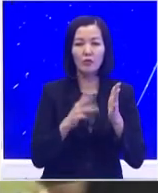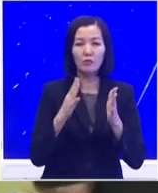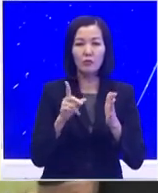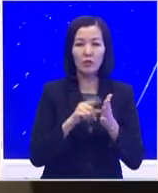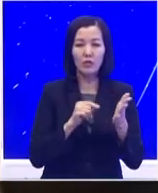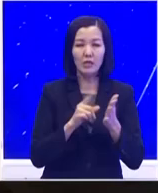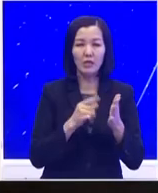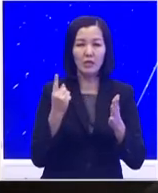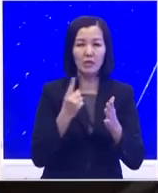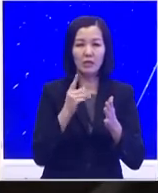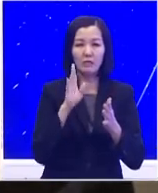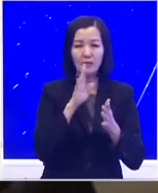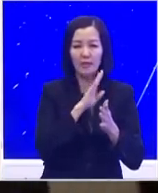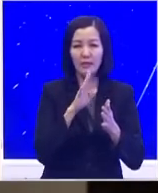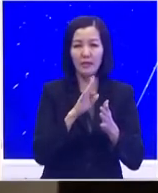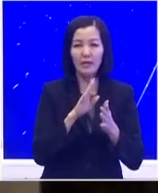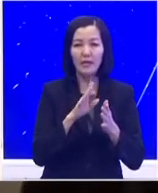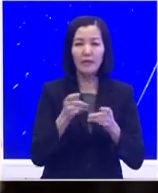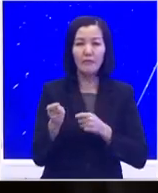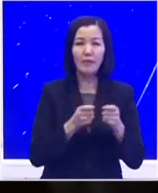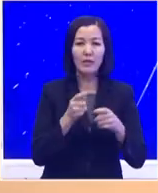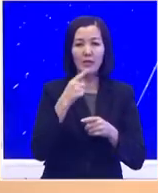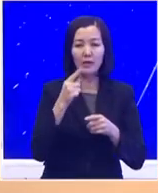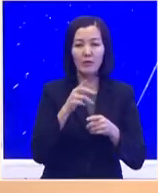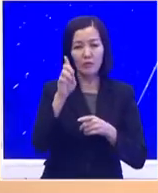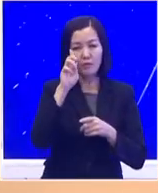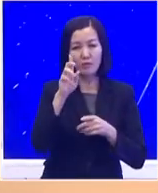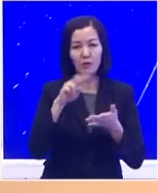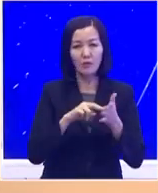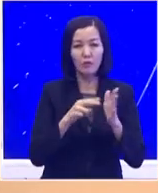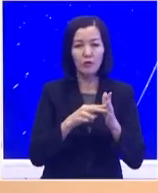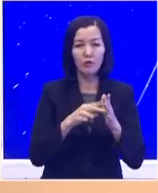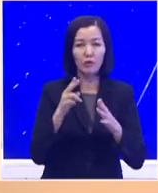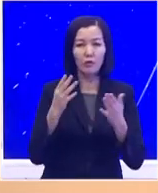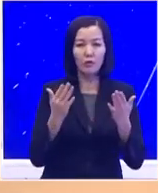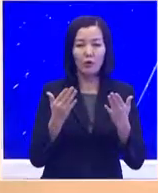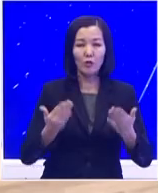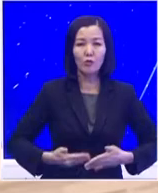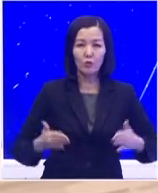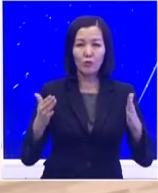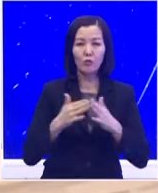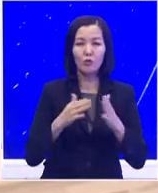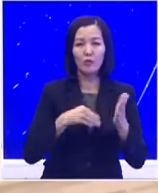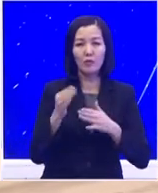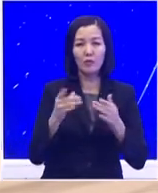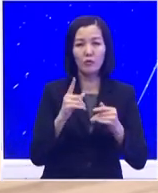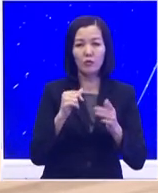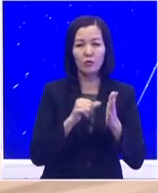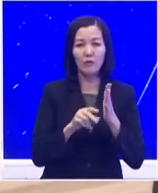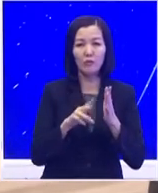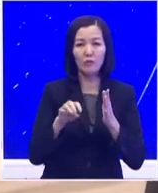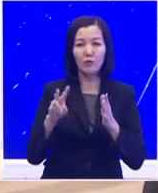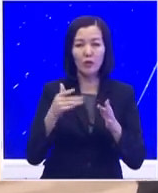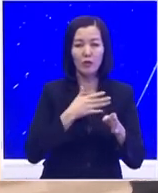зейнеткер және жалғыз басты аналар. Жергілікті биліктің айтуынша мемлекеттік бюджеттен тұрғын үй сатып алуға 160 миллион теңгеден астам қаражат